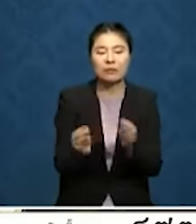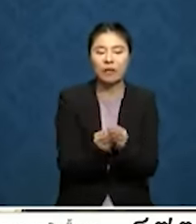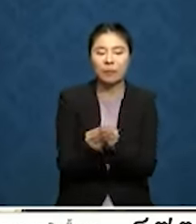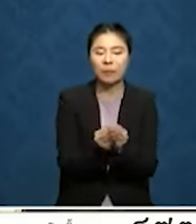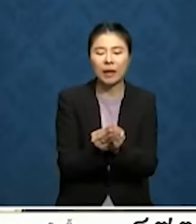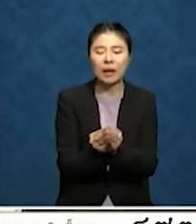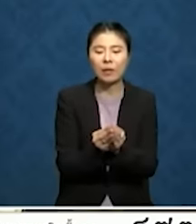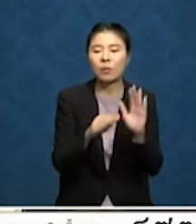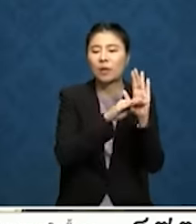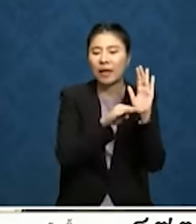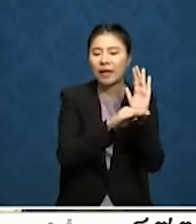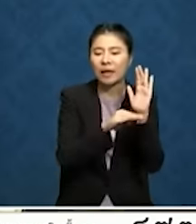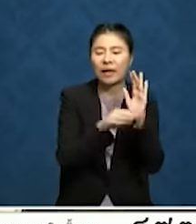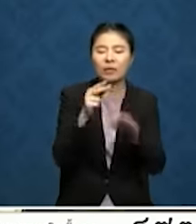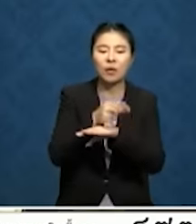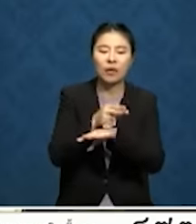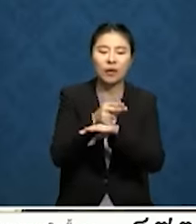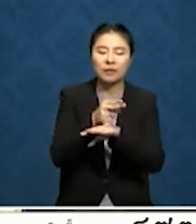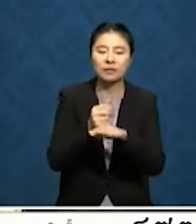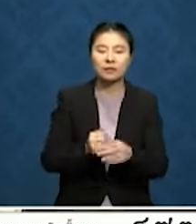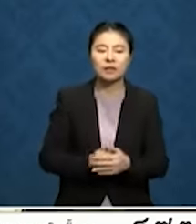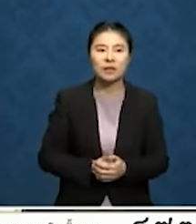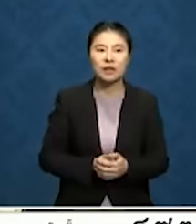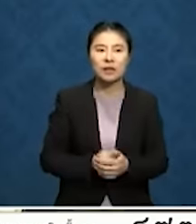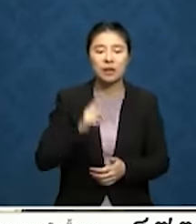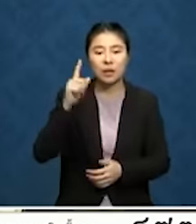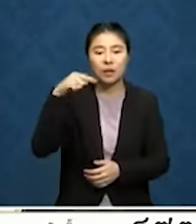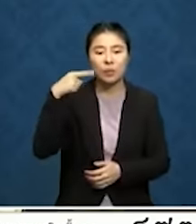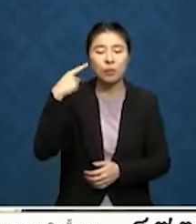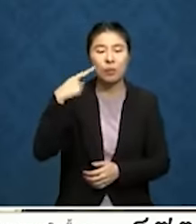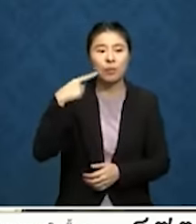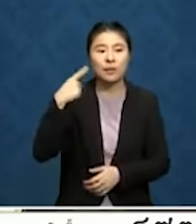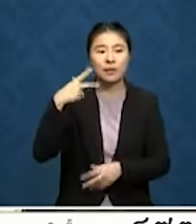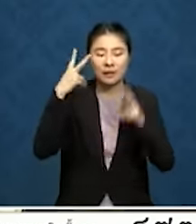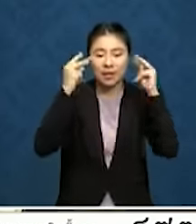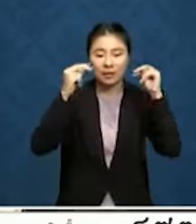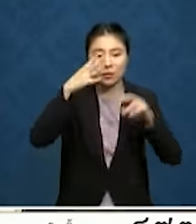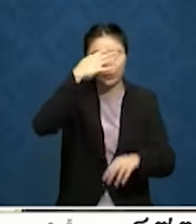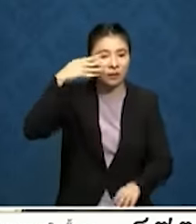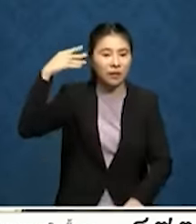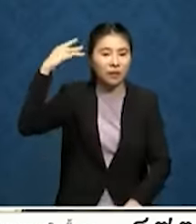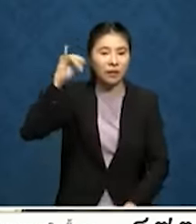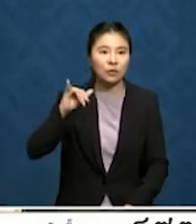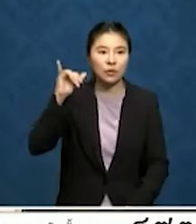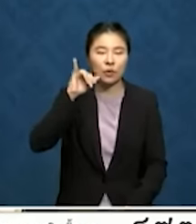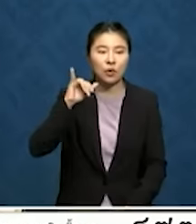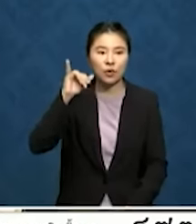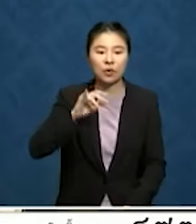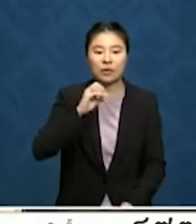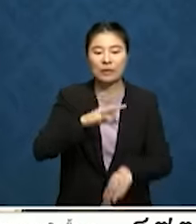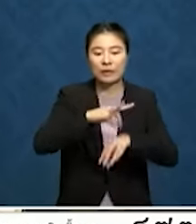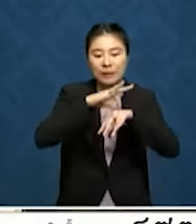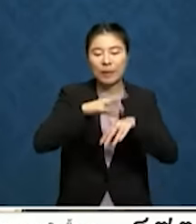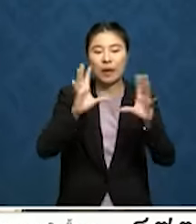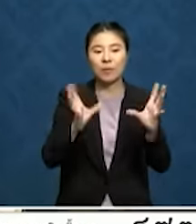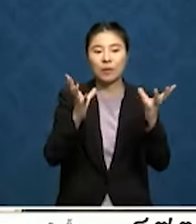ภัยครับหรือกรณีคุณยิ่งลักษณ์ชินวัตรครับที่ศาลรัฐธรรมนูญมีมติ9-0สั่งให้พ้นจากตำแหน่งรักษ